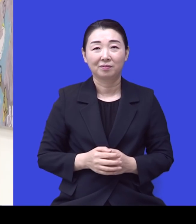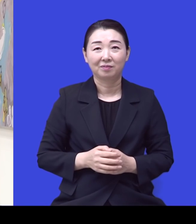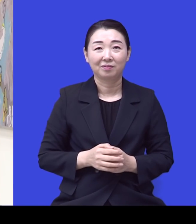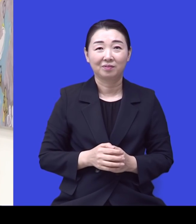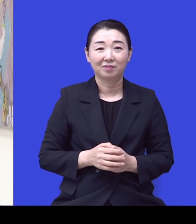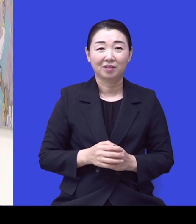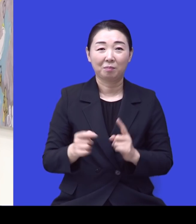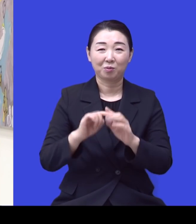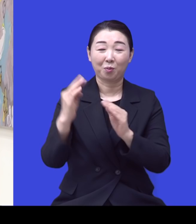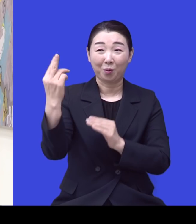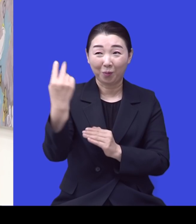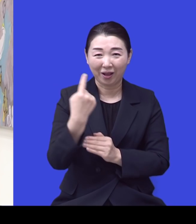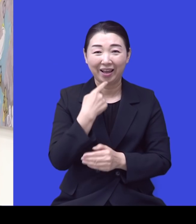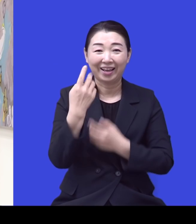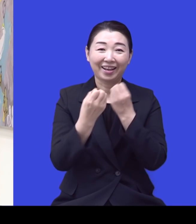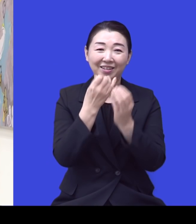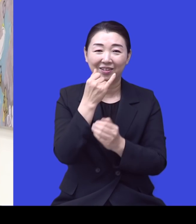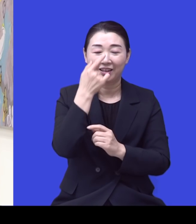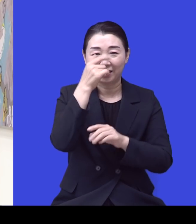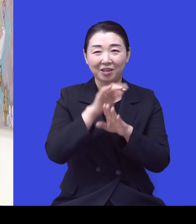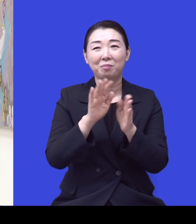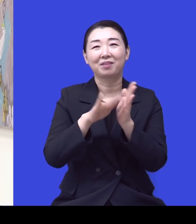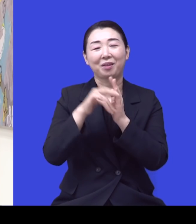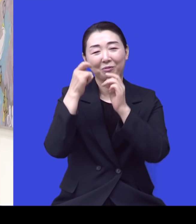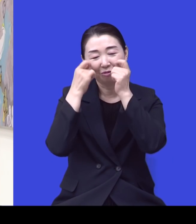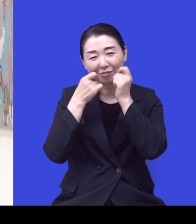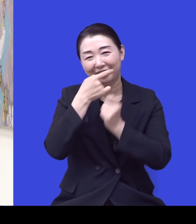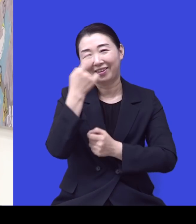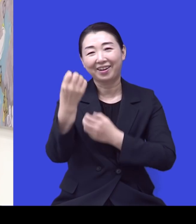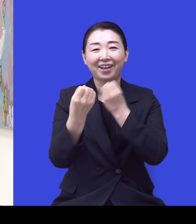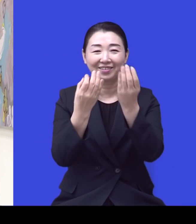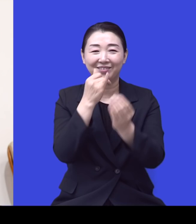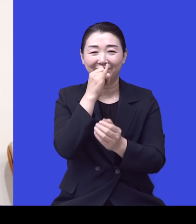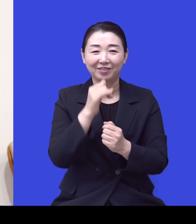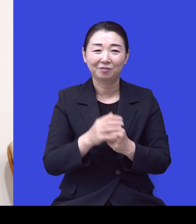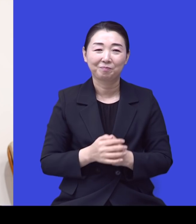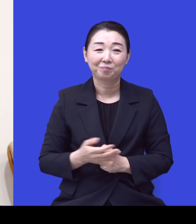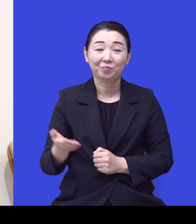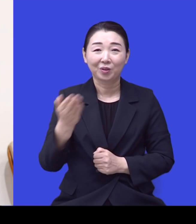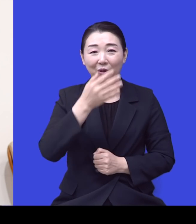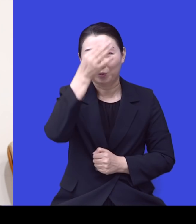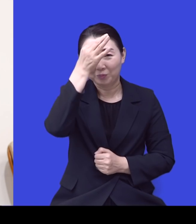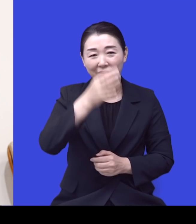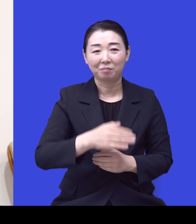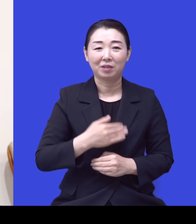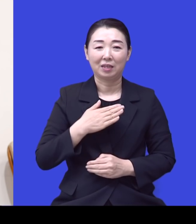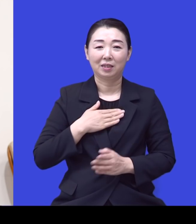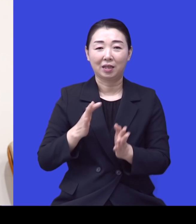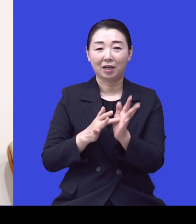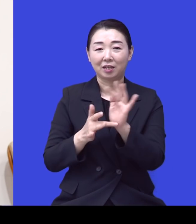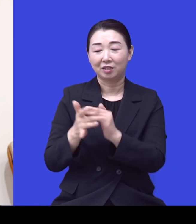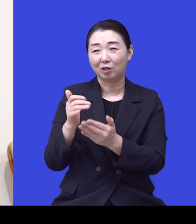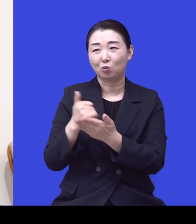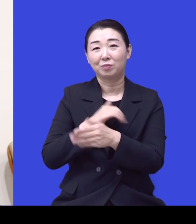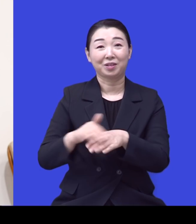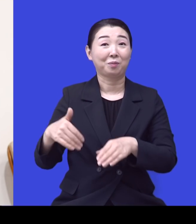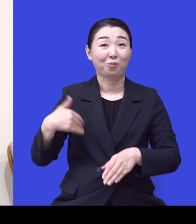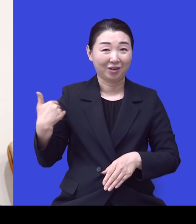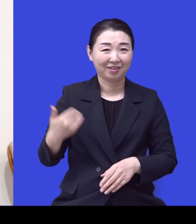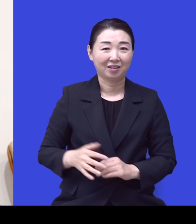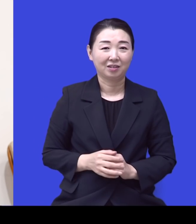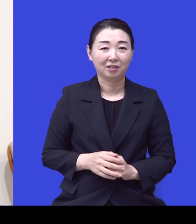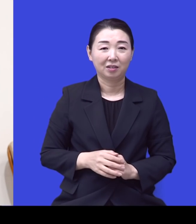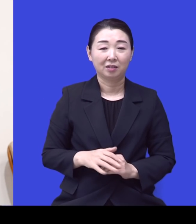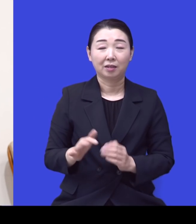간증을 하셨어요. 네. 예배 시간에 울면서 예. 교인들한테 예. 여러분 죄송합니다. 제가 아. 예수님을 사실 잘 몰랐다고. 아.